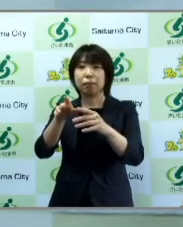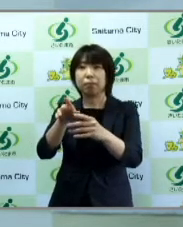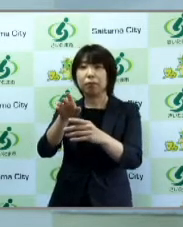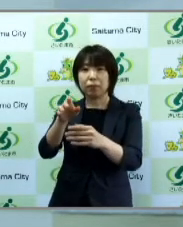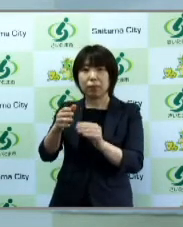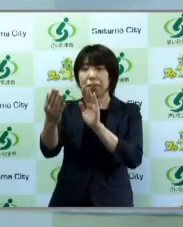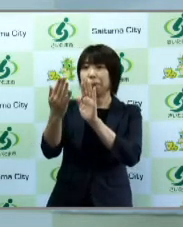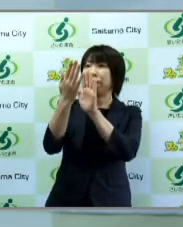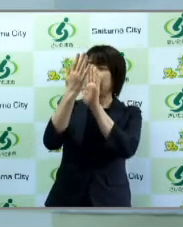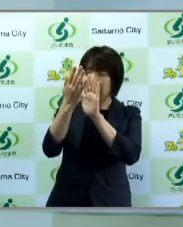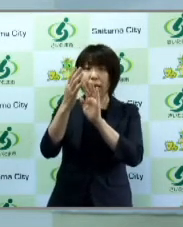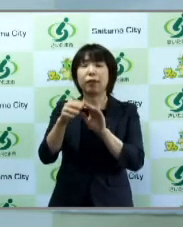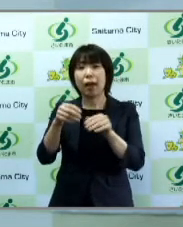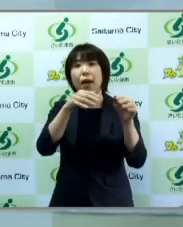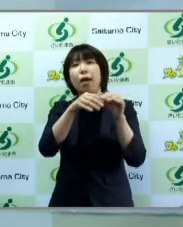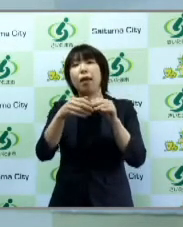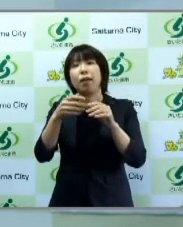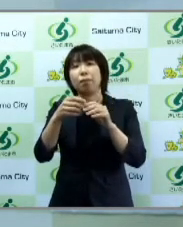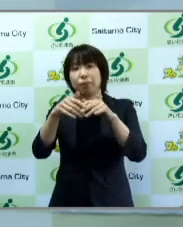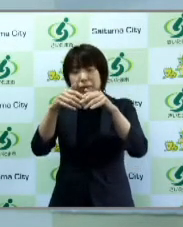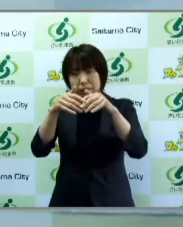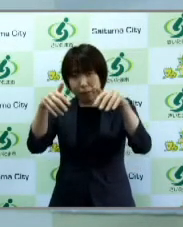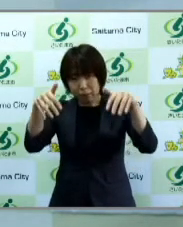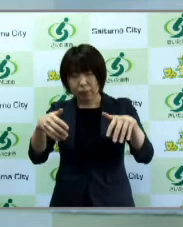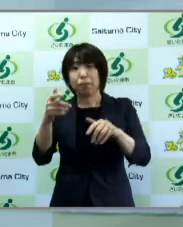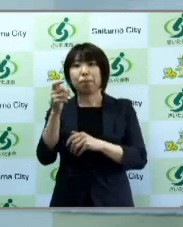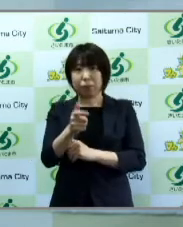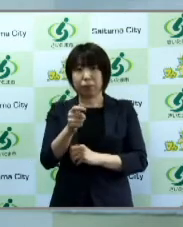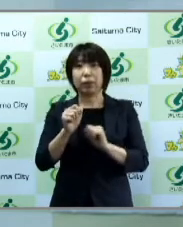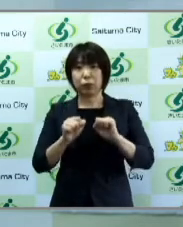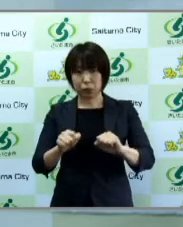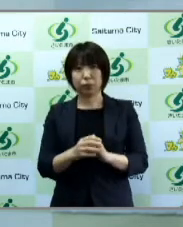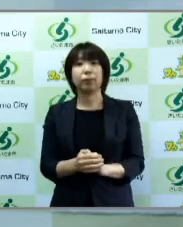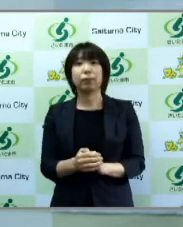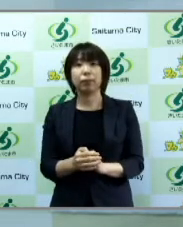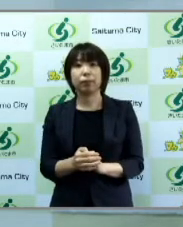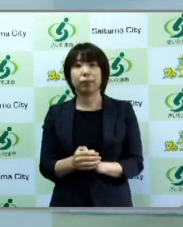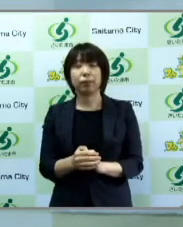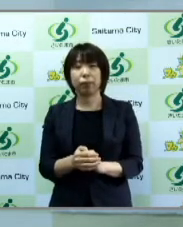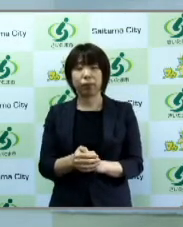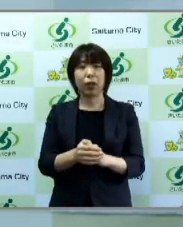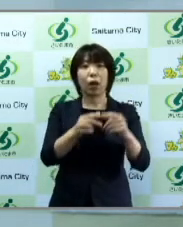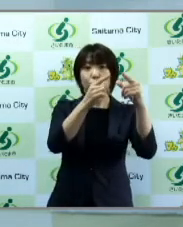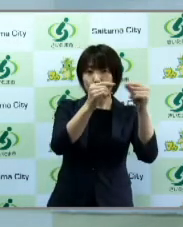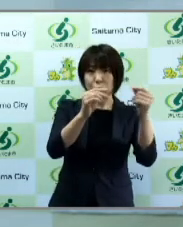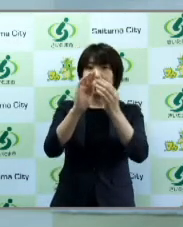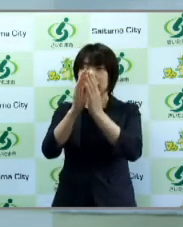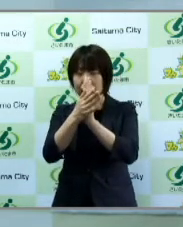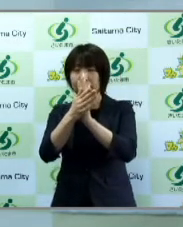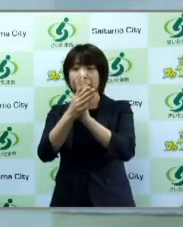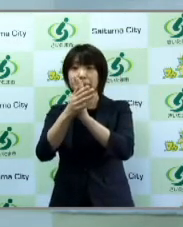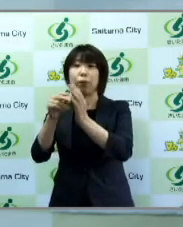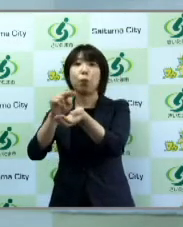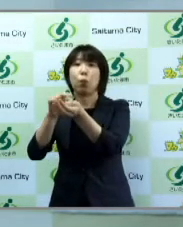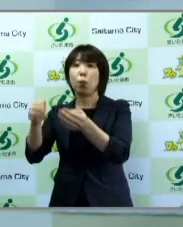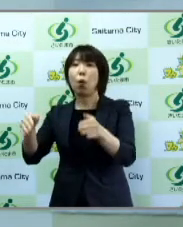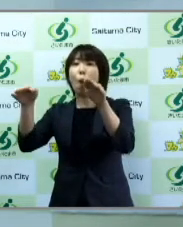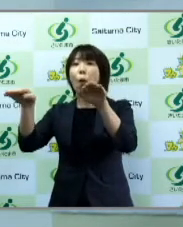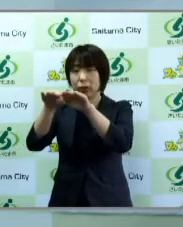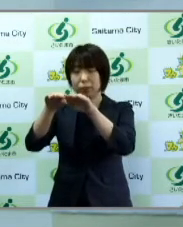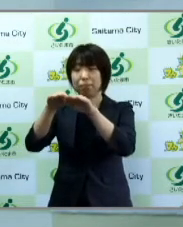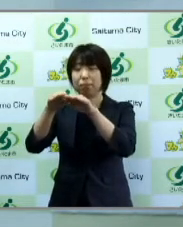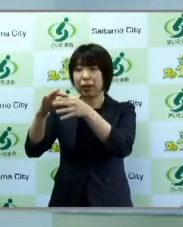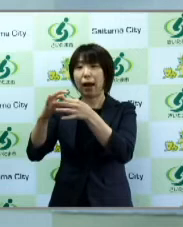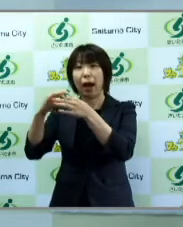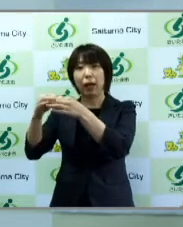ます。同チームは主に国、県、医療機関および庁内関係部署との